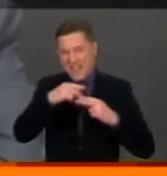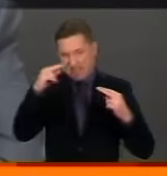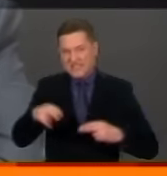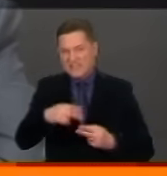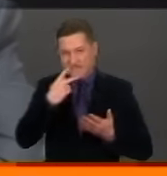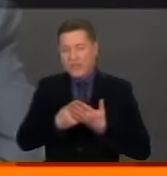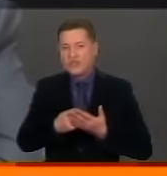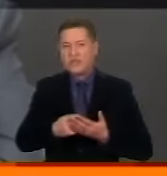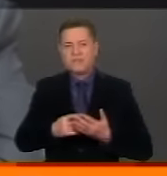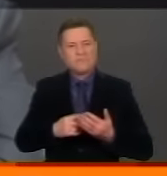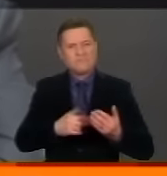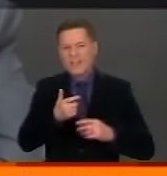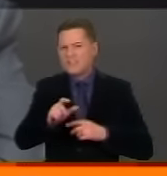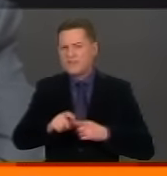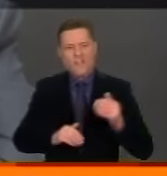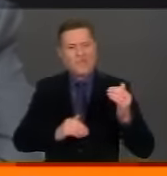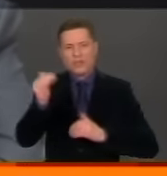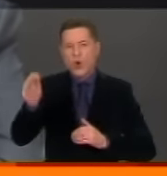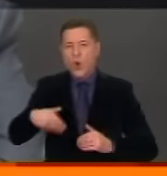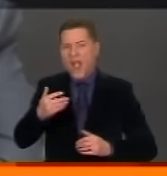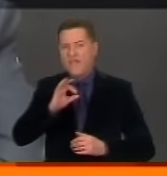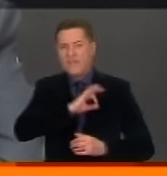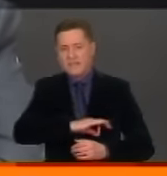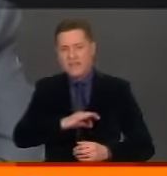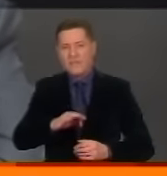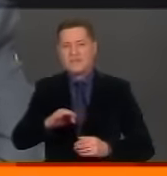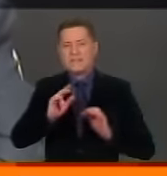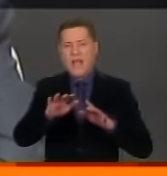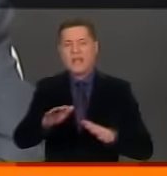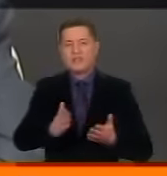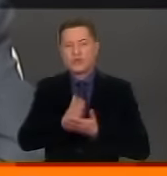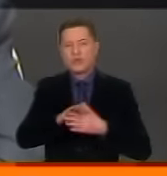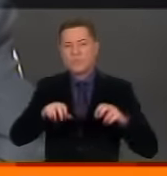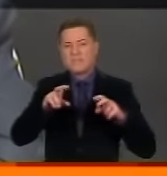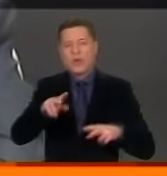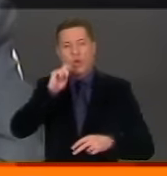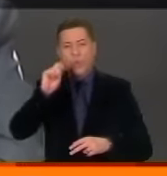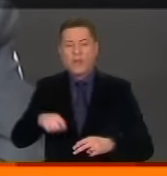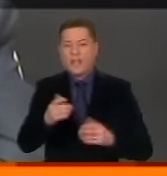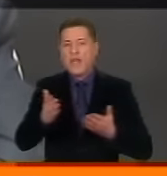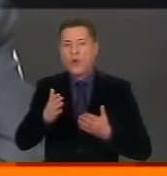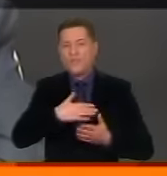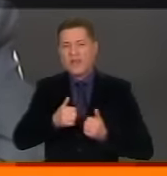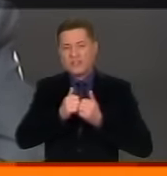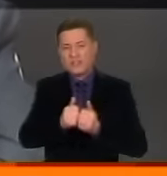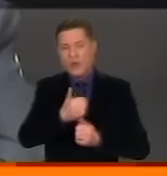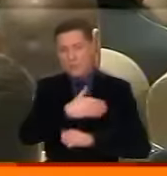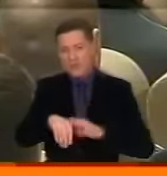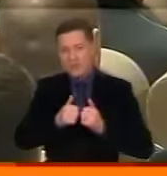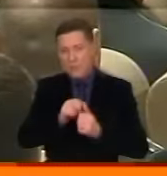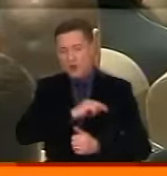надзвичайно високу ефективність діяльності Служби безпеки України, якою нашим зарубіжним партнерам треба ще